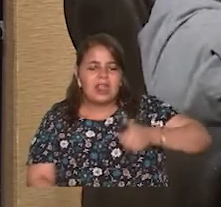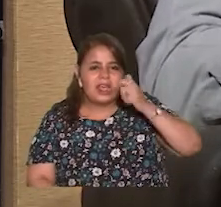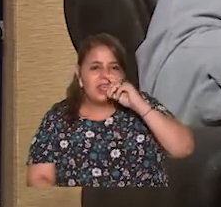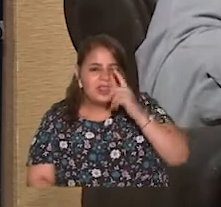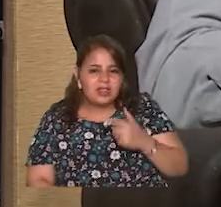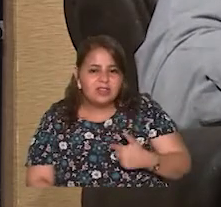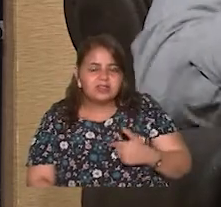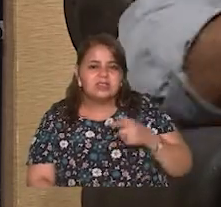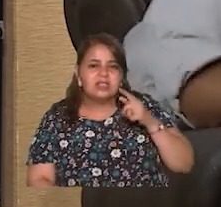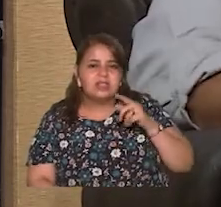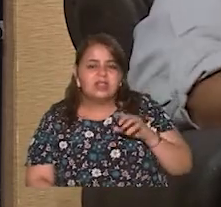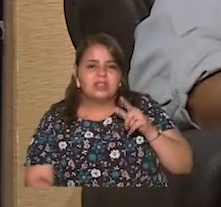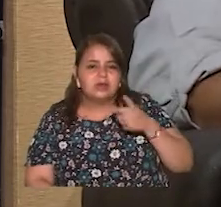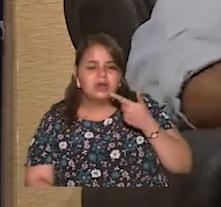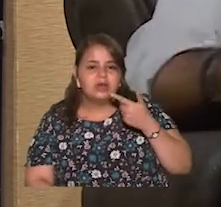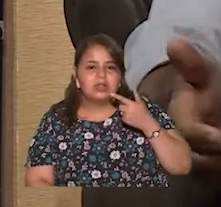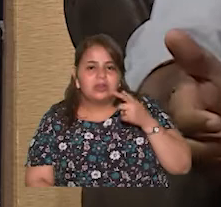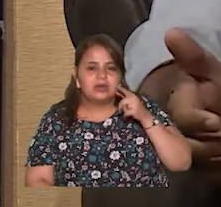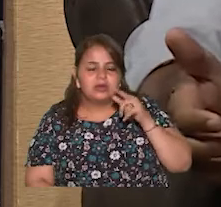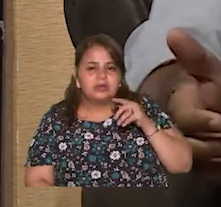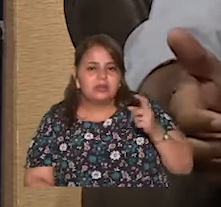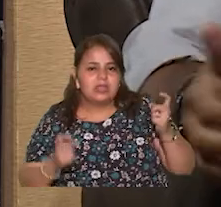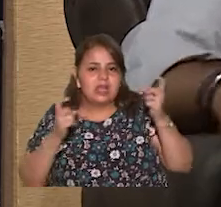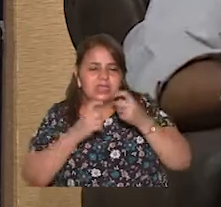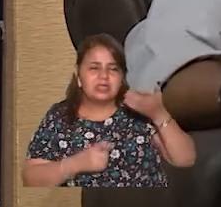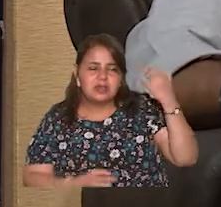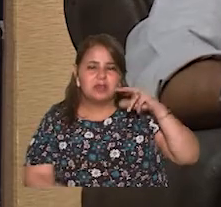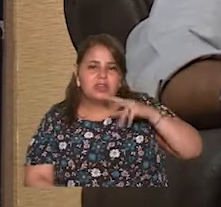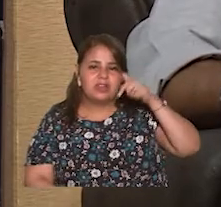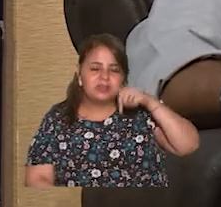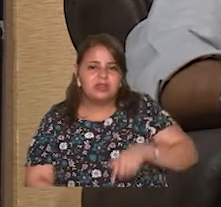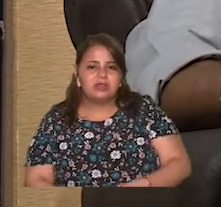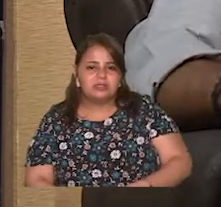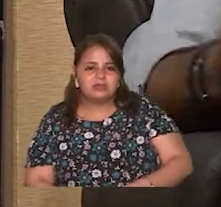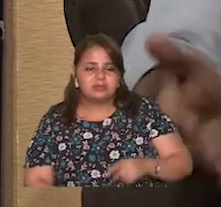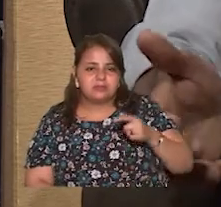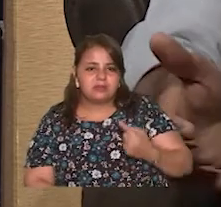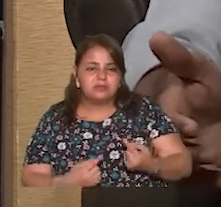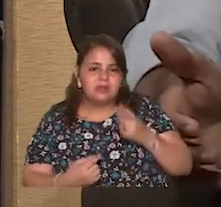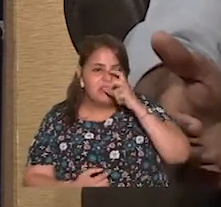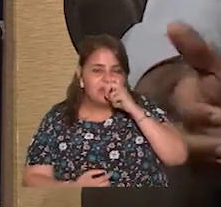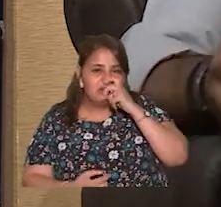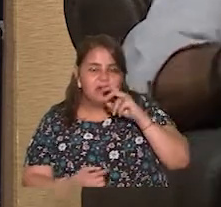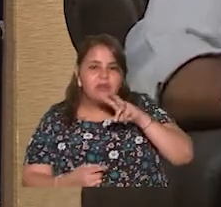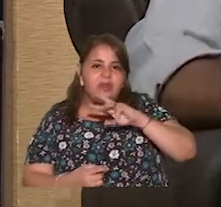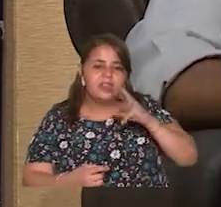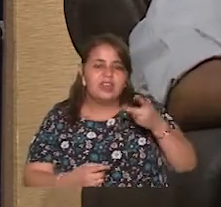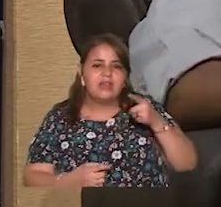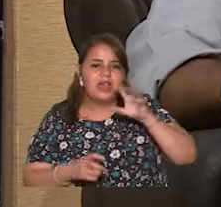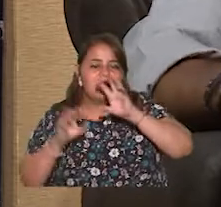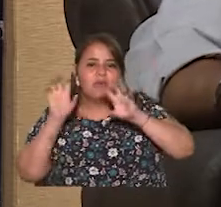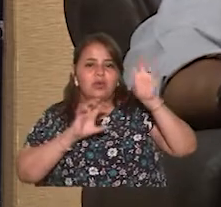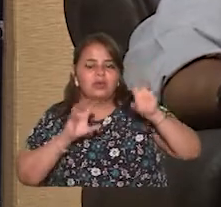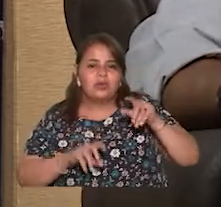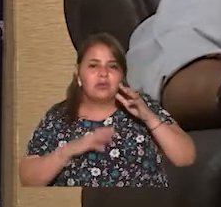الاساسيات. الدور بيختلف، زمان التحديات كانت مختلفه عن دلوقتي. في الريف التحديات مختلفة عن المدن، مصر